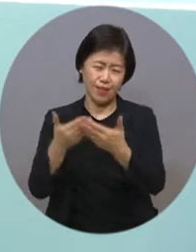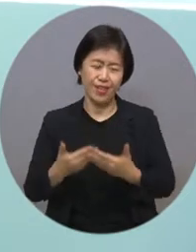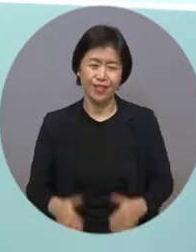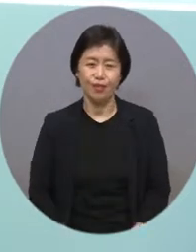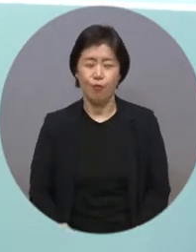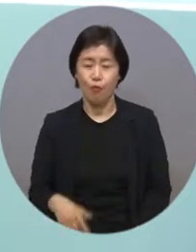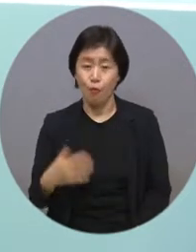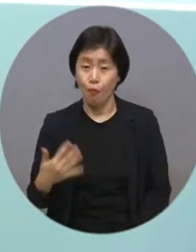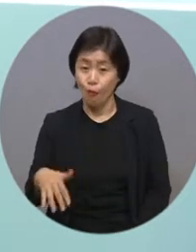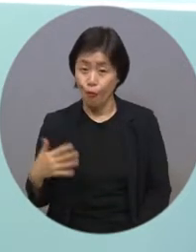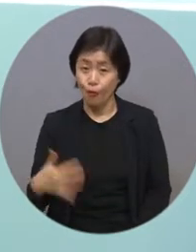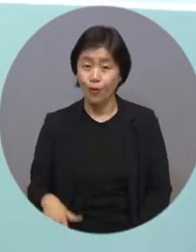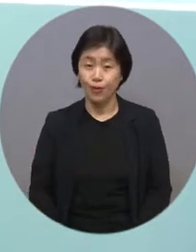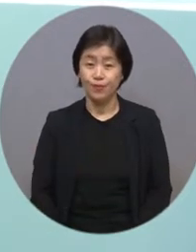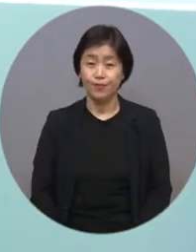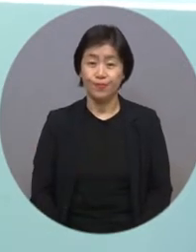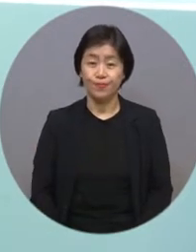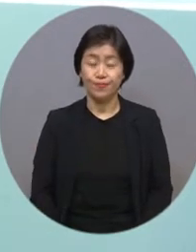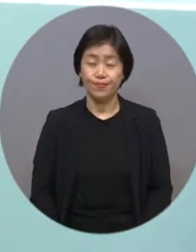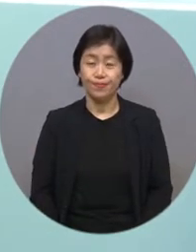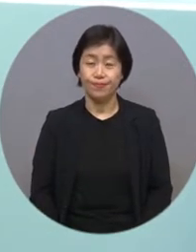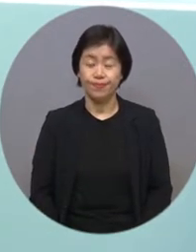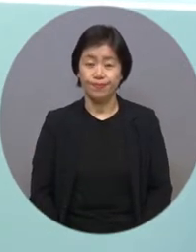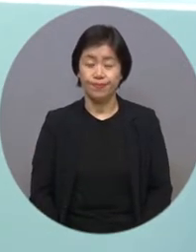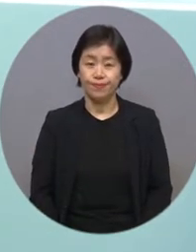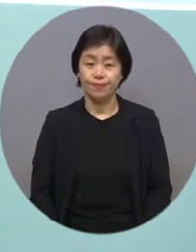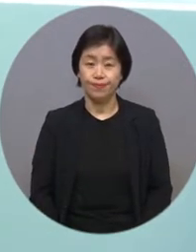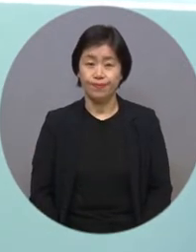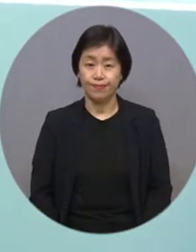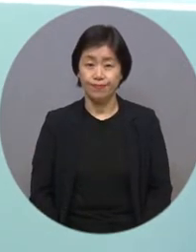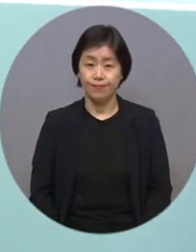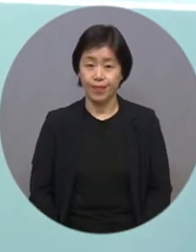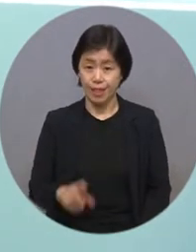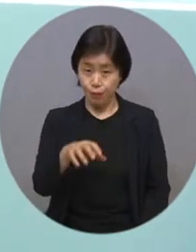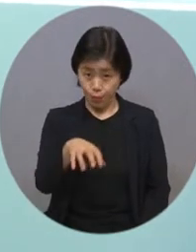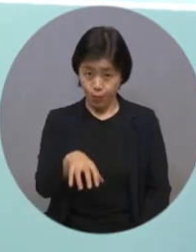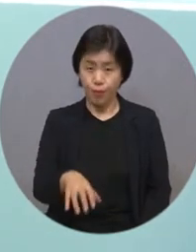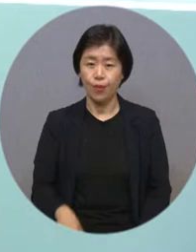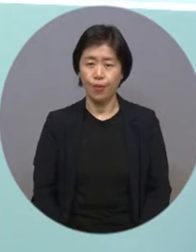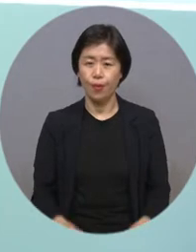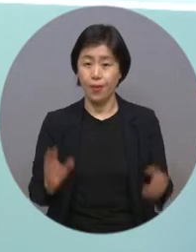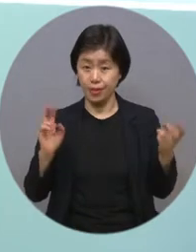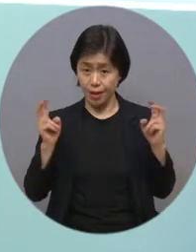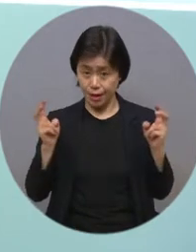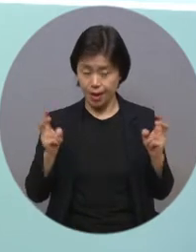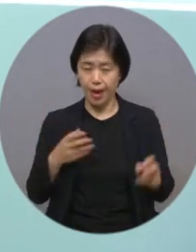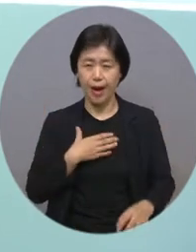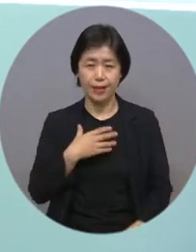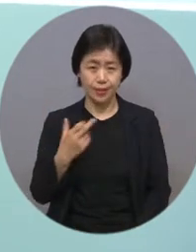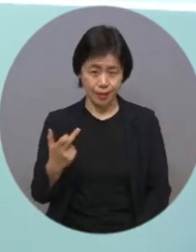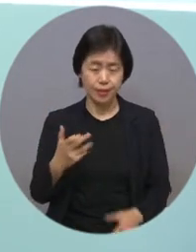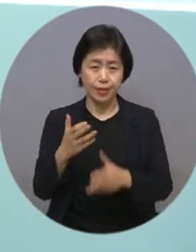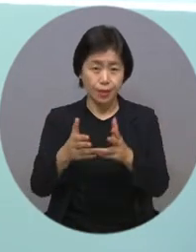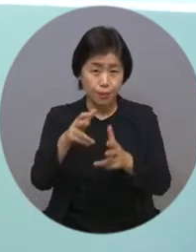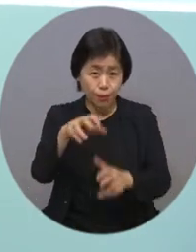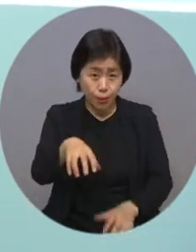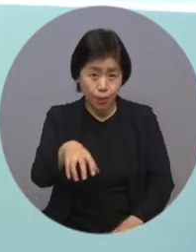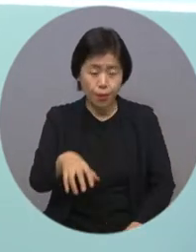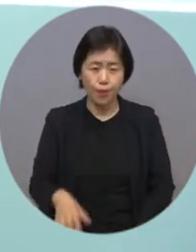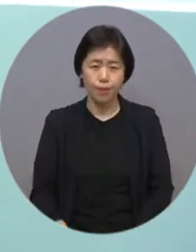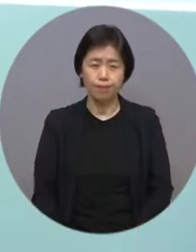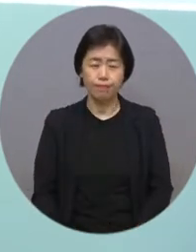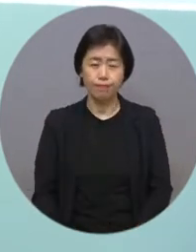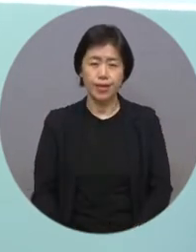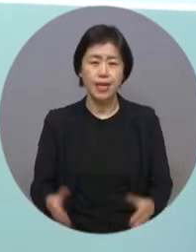있으신데 그러면은 저희 지금 이제 그런 캐논 코리아 여기 네. 주식회사 안산 사업소에 직원들만의